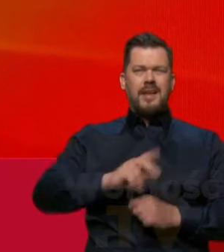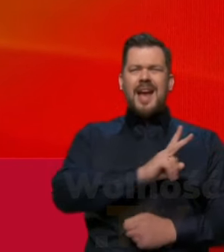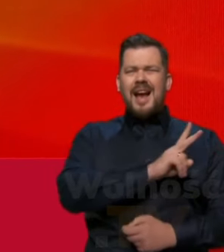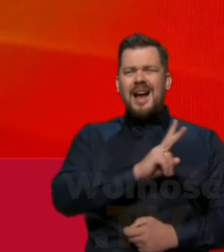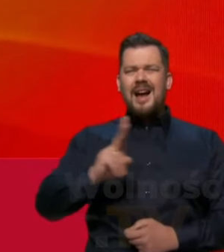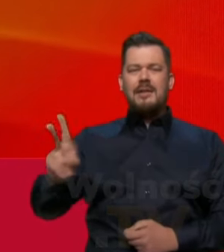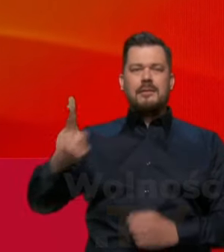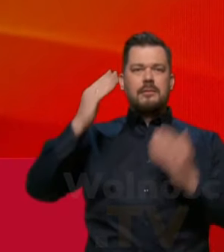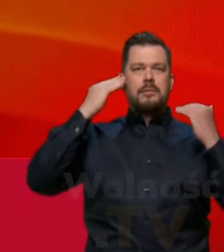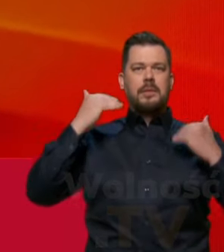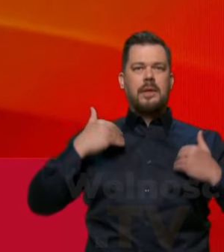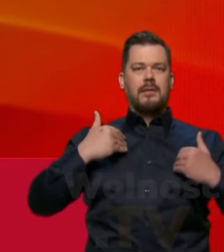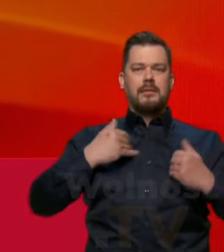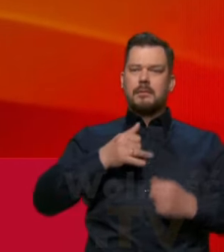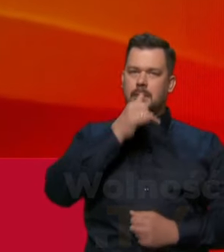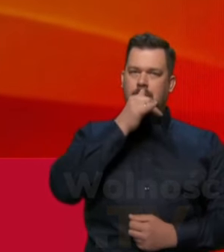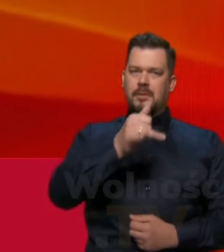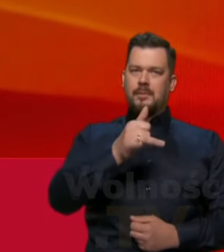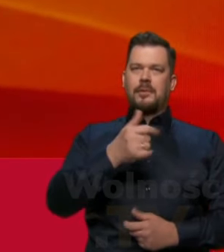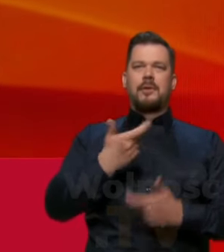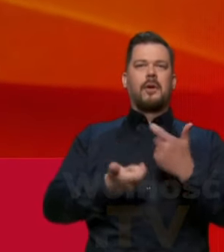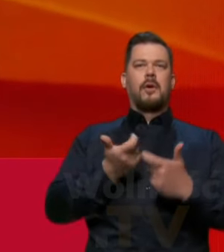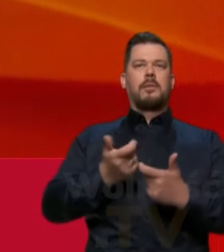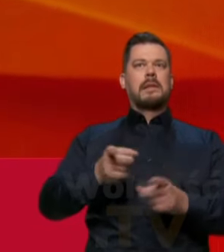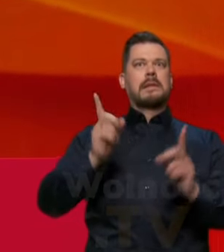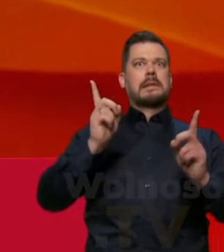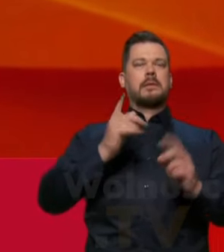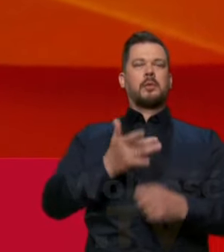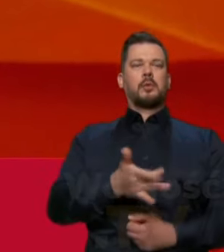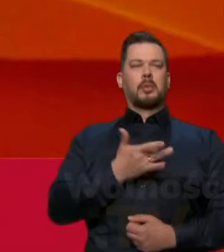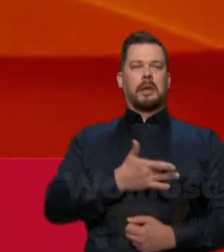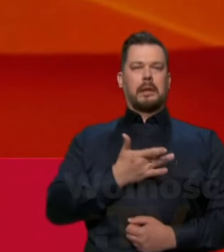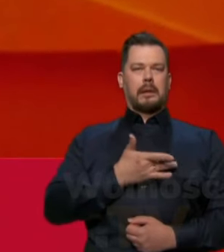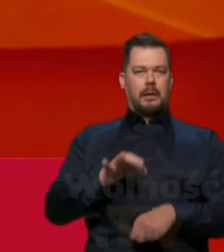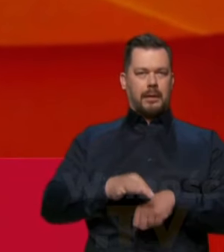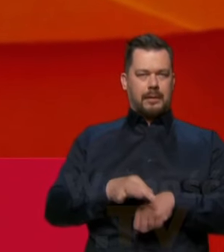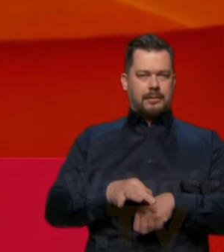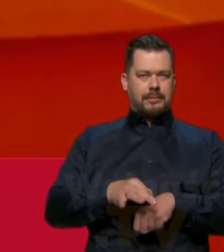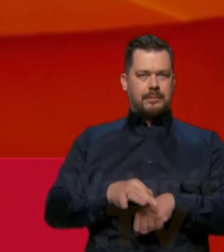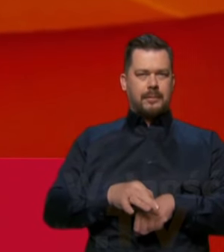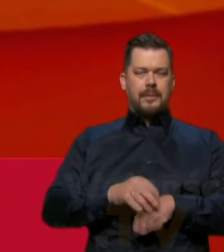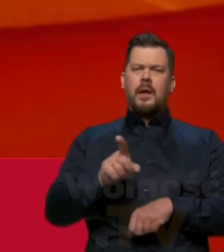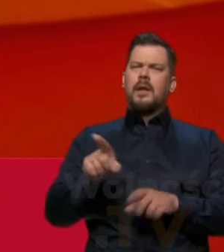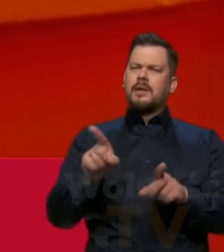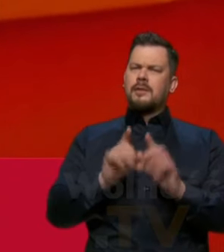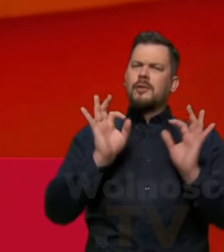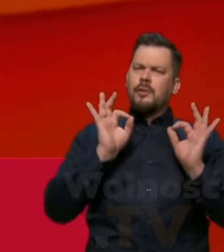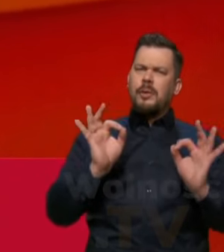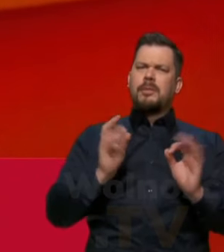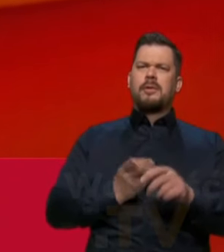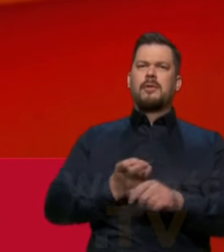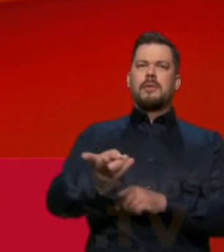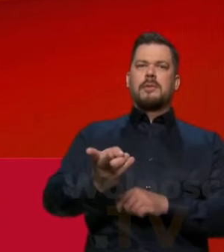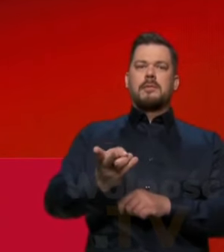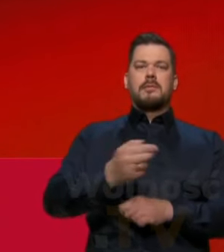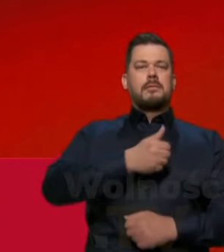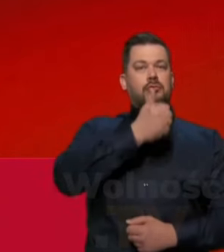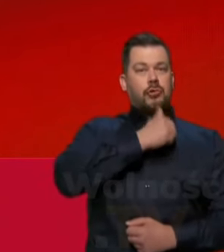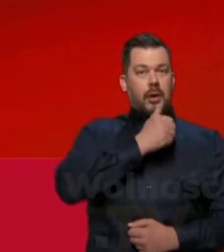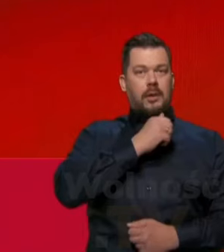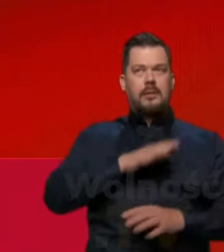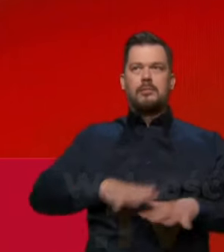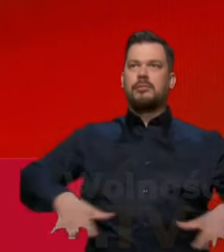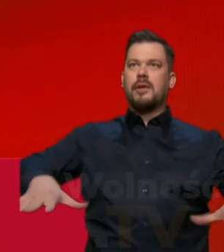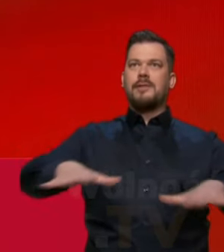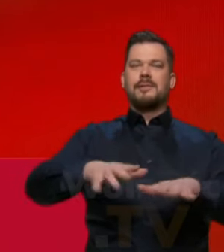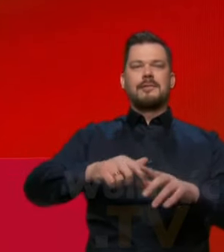szpitalu w Warszawie nie będzie nikt się kierował i zasłaniał klauzulą sumienia. Ale to również dobry dostęp do zieleni, do przestrzeni, w